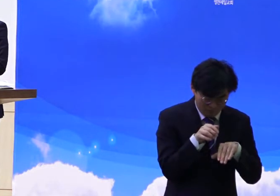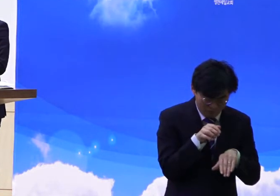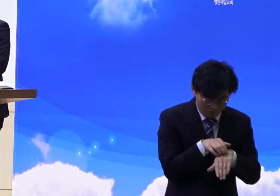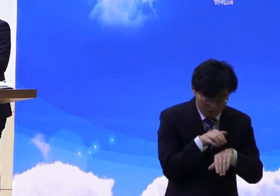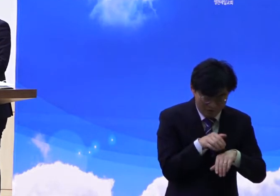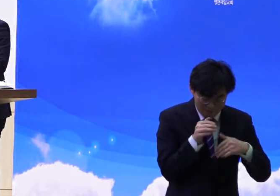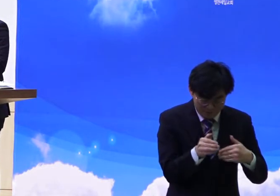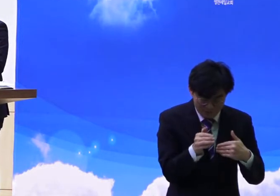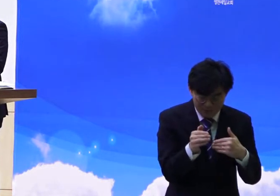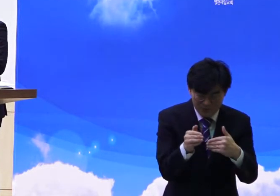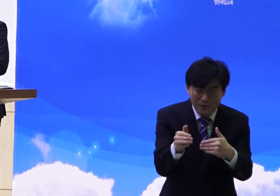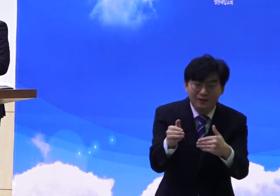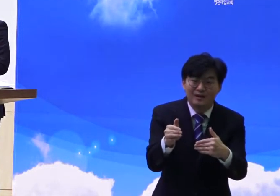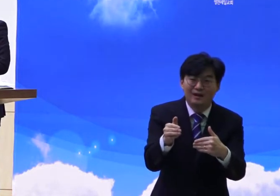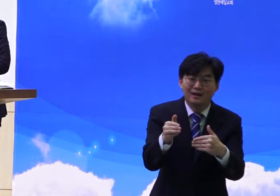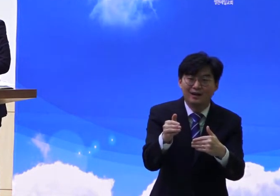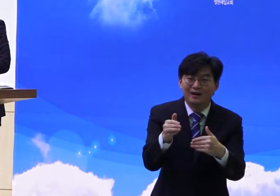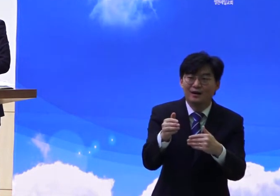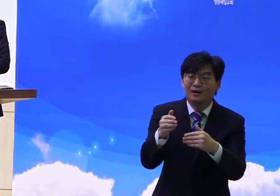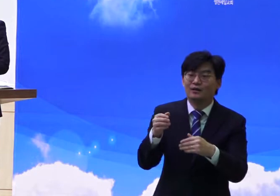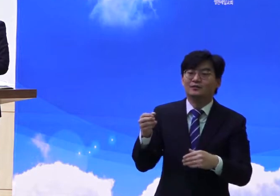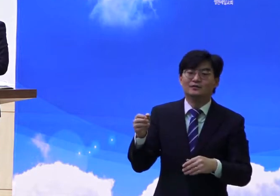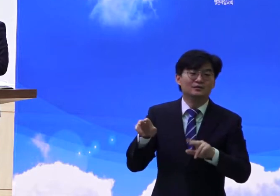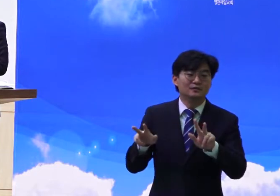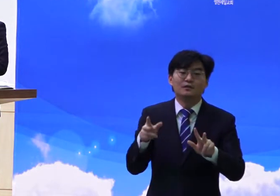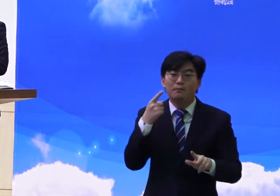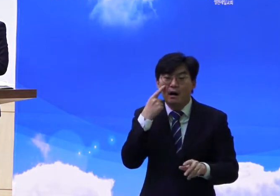때처럼 원망과 불평에 빠진 것입니다.